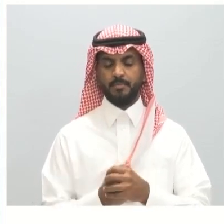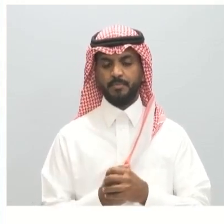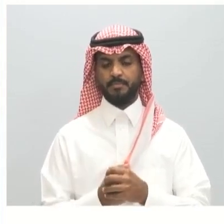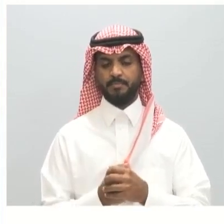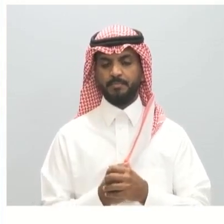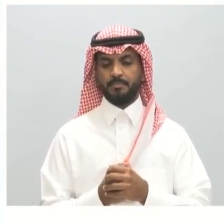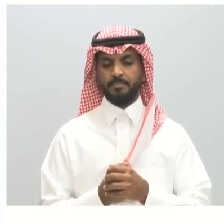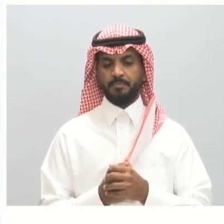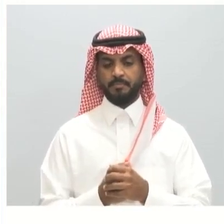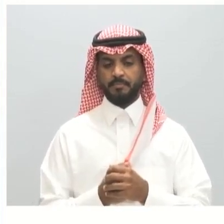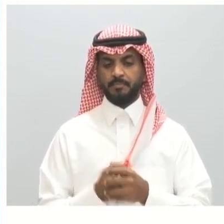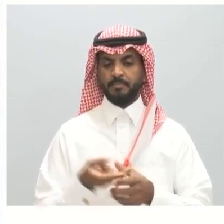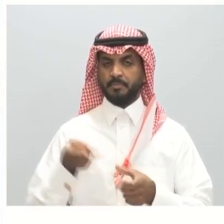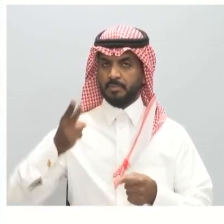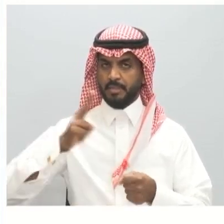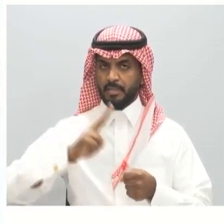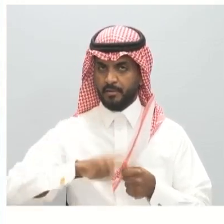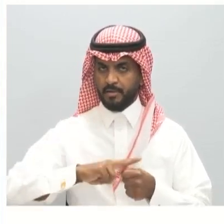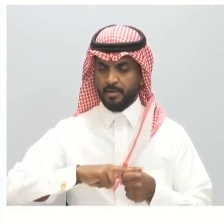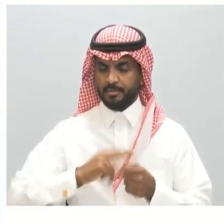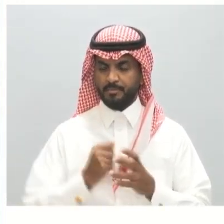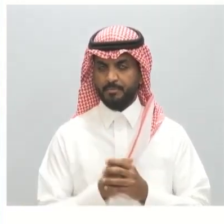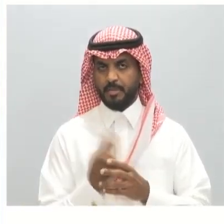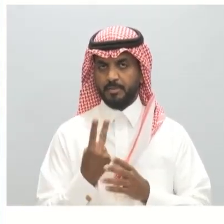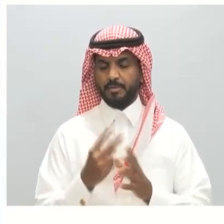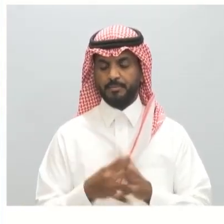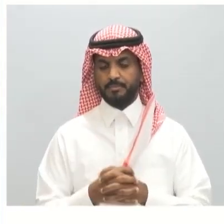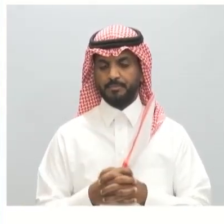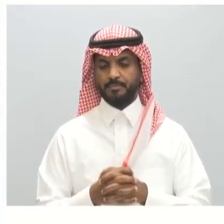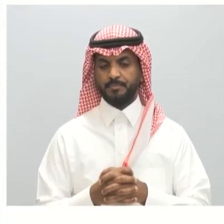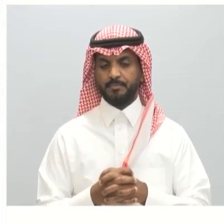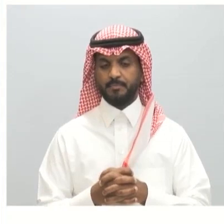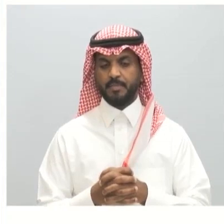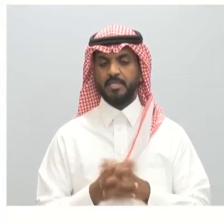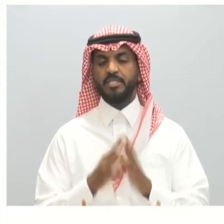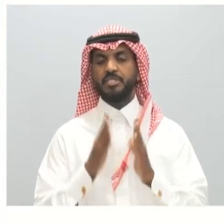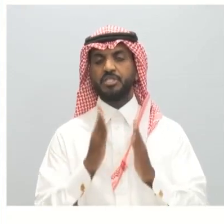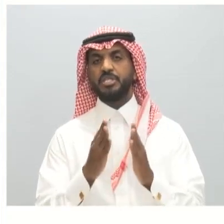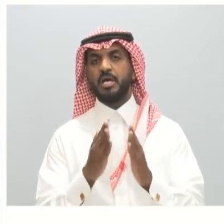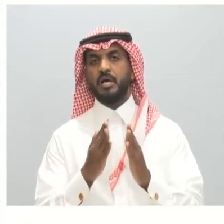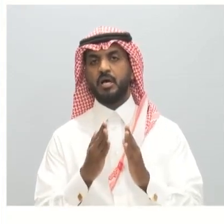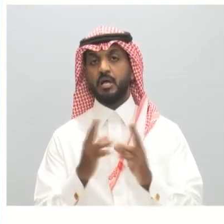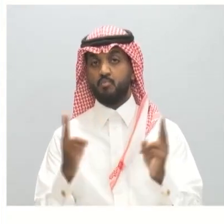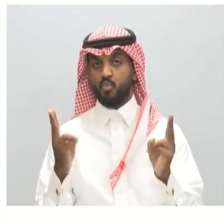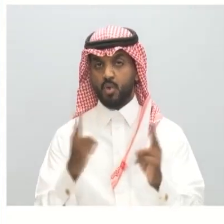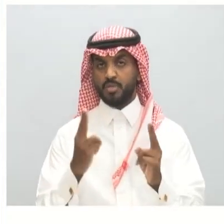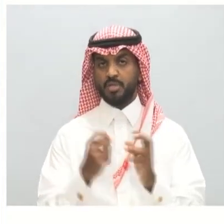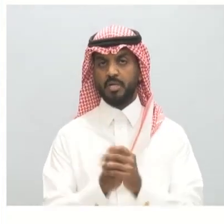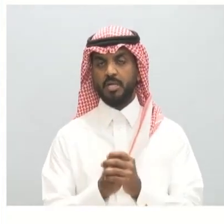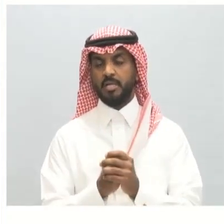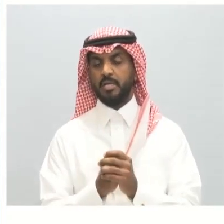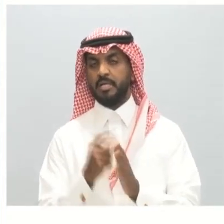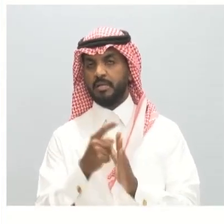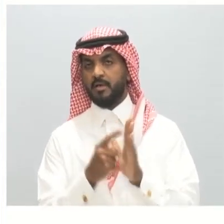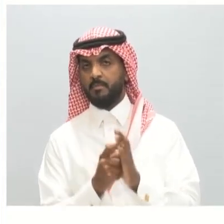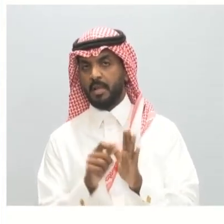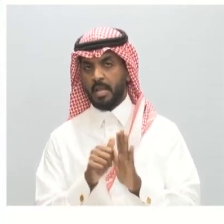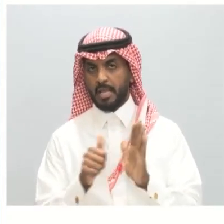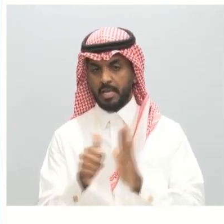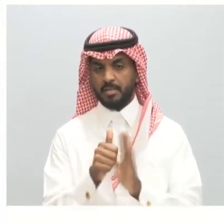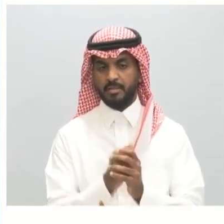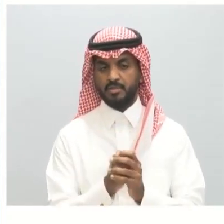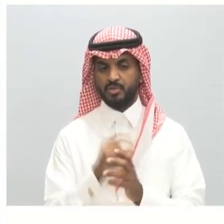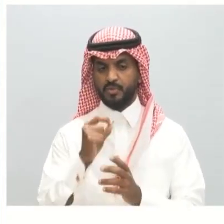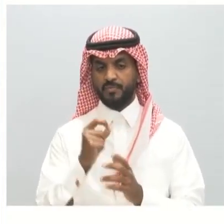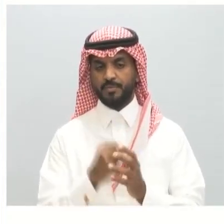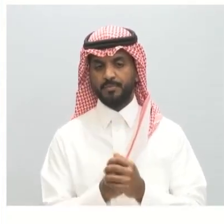ثم تكرار مرتين اذا كان اتجاه المواجه لنظام القياده بالدرجات يساوي صفر